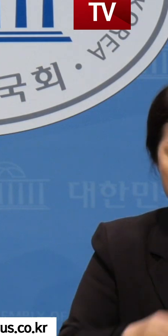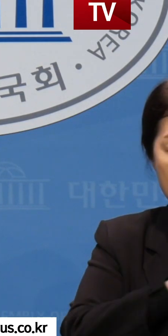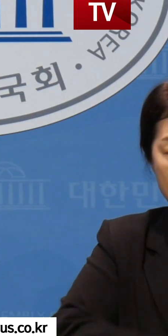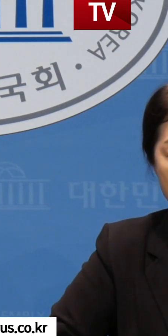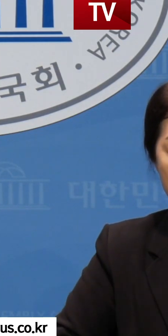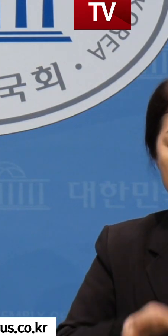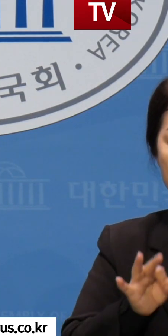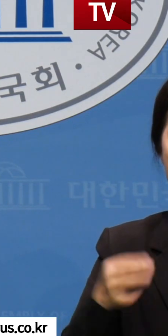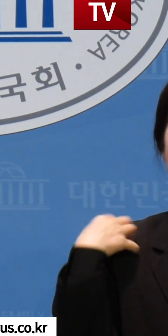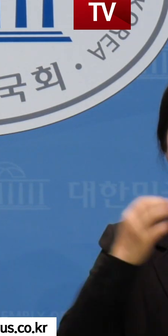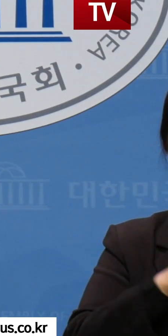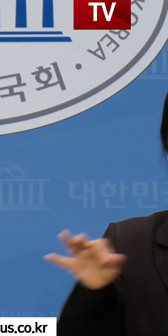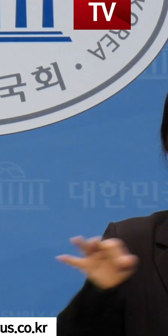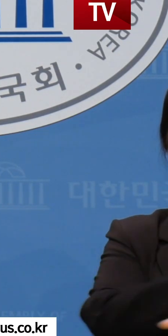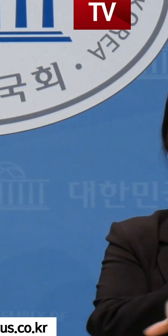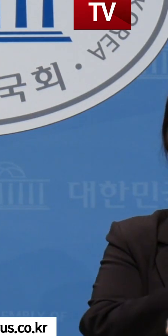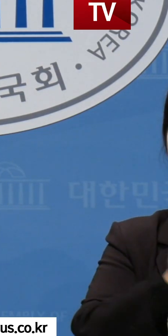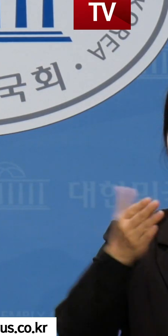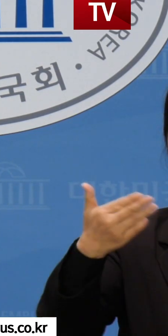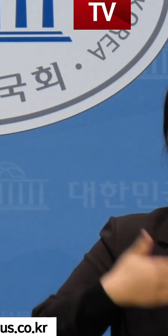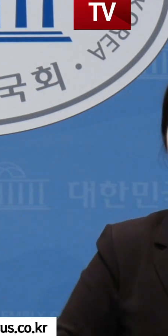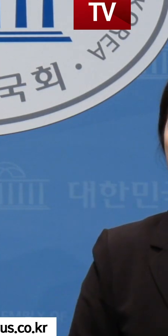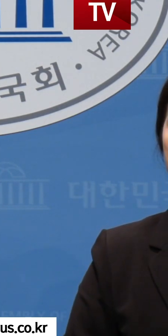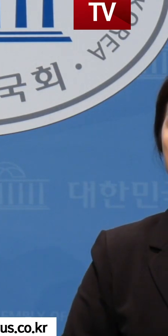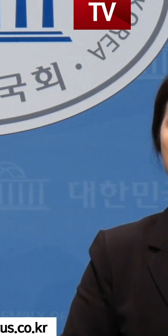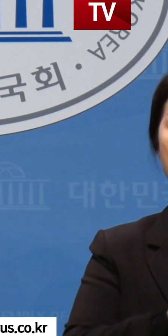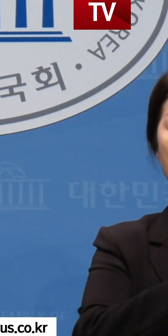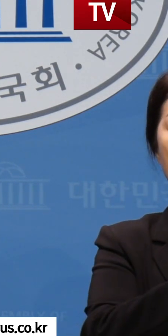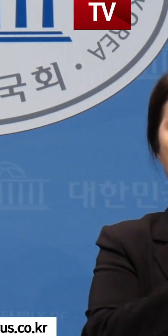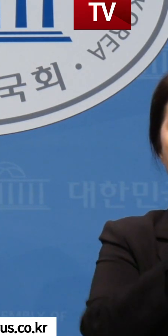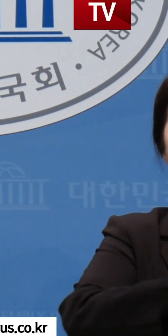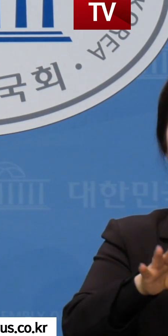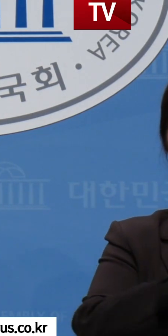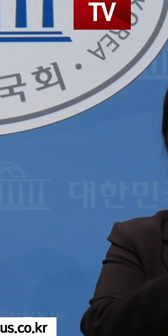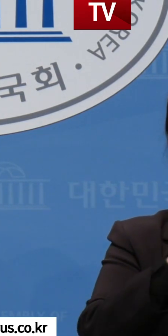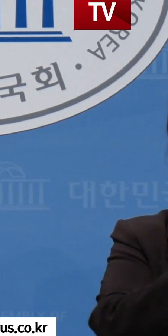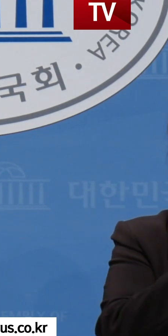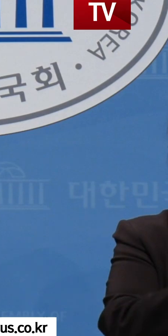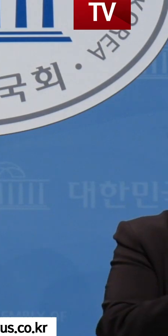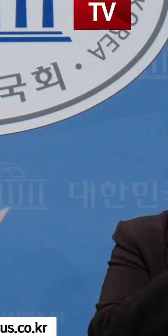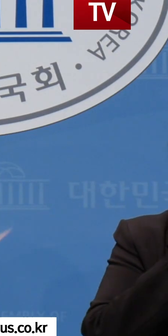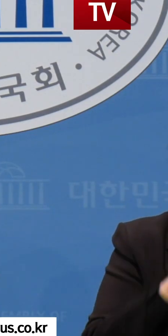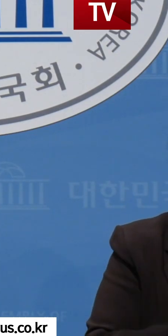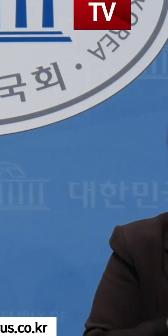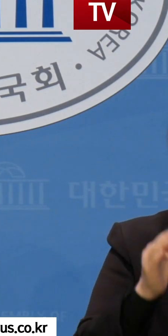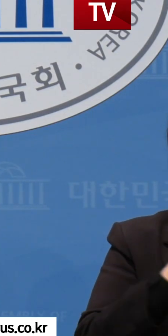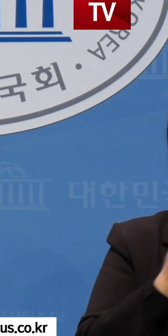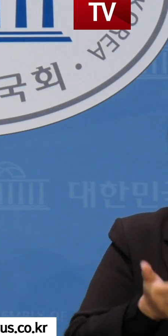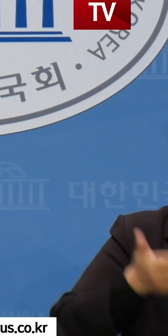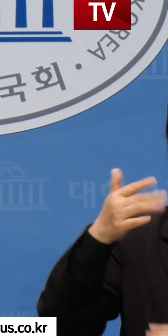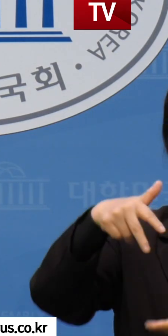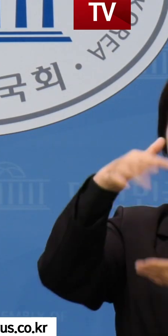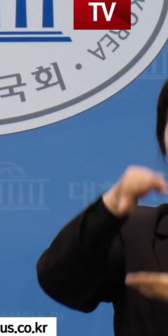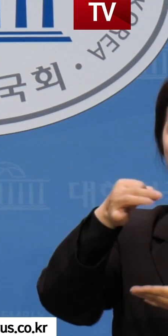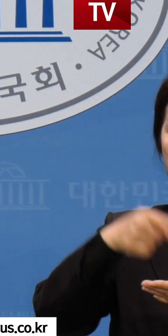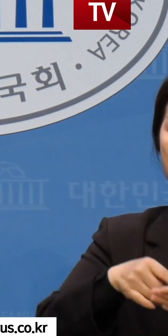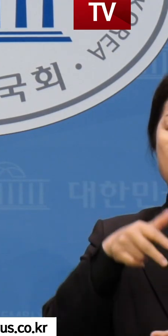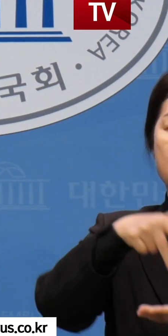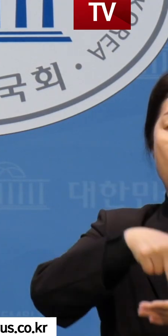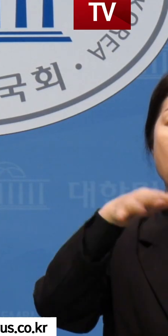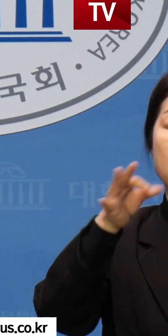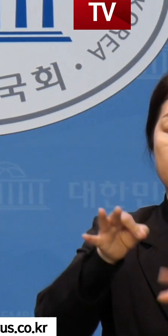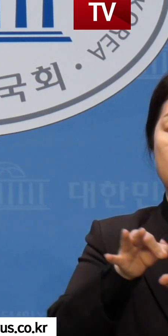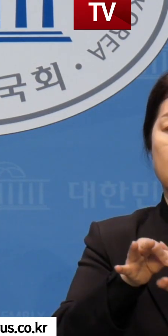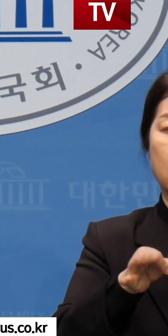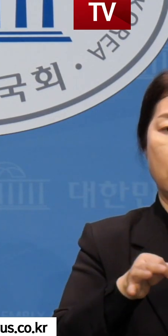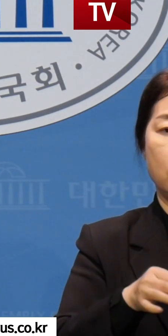다섯째, 공공임대주택 공급 가능한 PF 사업은 주택도시기금에서 자본금 출자한